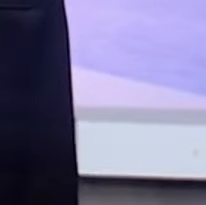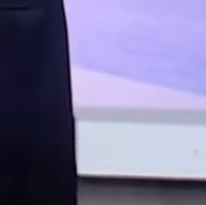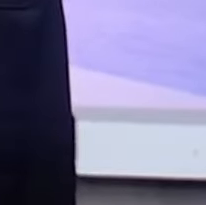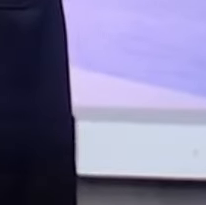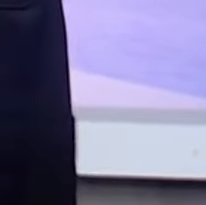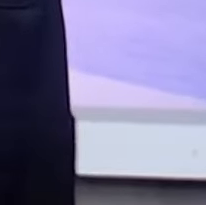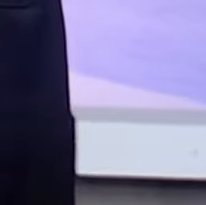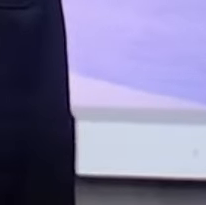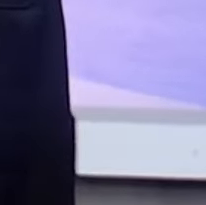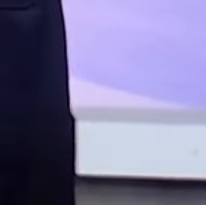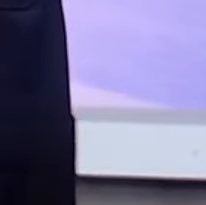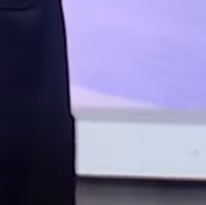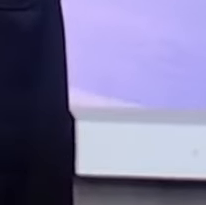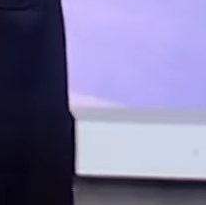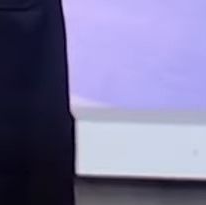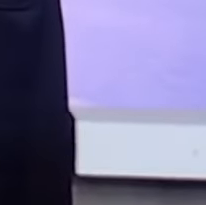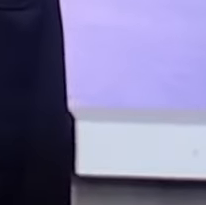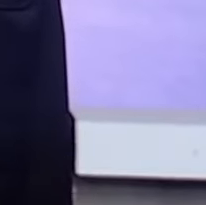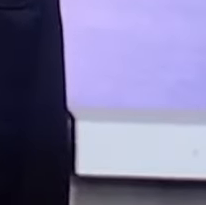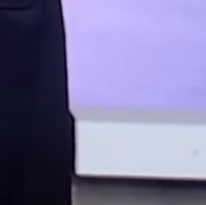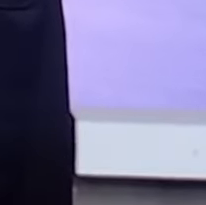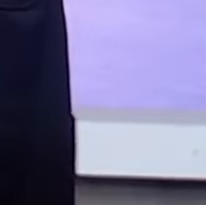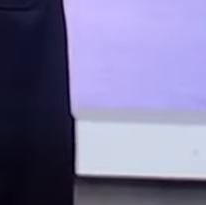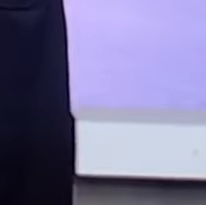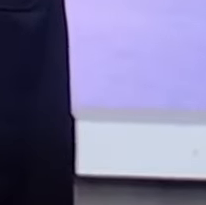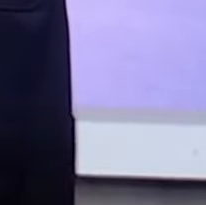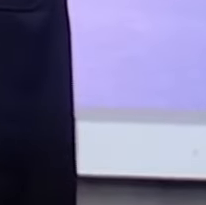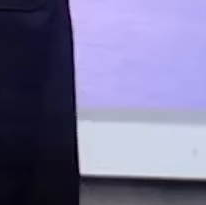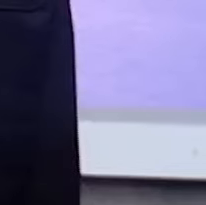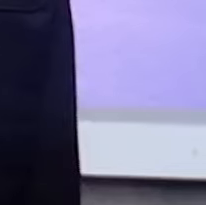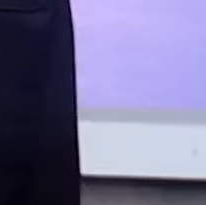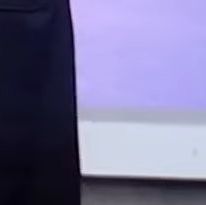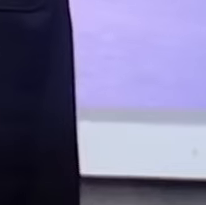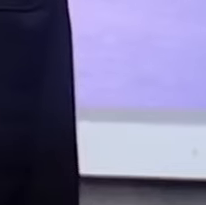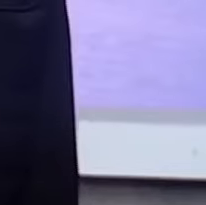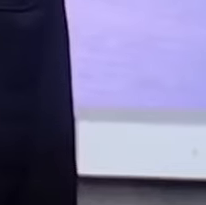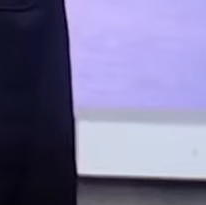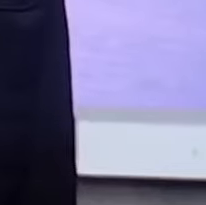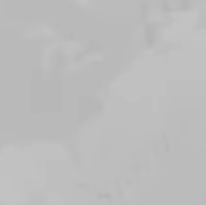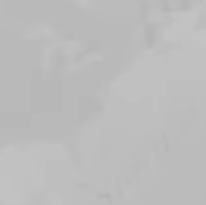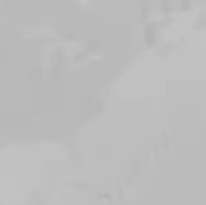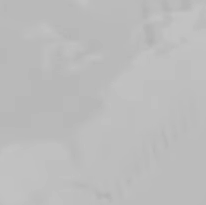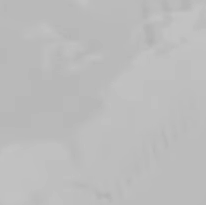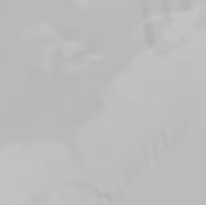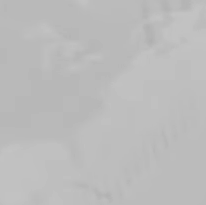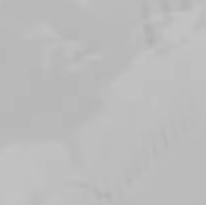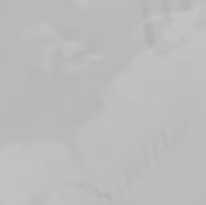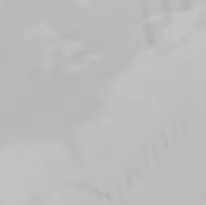samahan niyo kami sa GMA Pinoy TV at sa www.gmanews.tv.